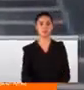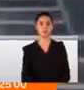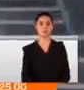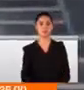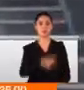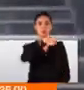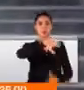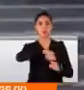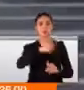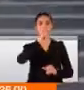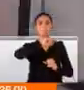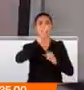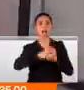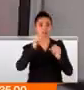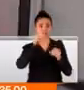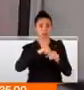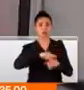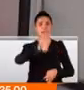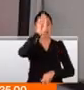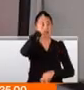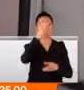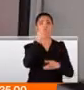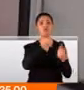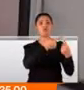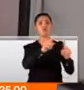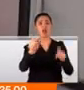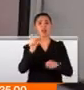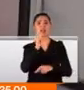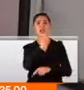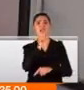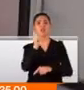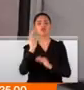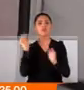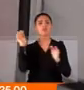Azılı hırsızlar bir hafta içinde İstanbul'da 3 farklı ilçeye